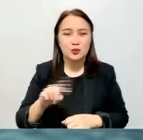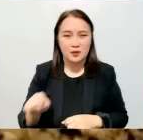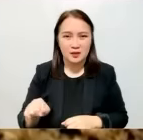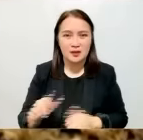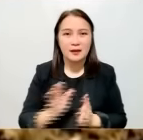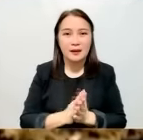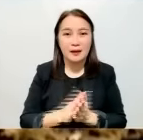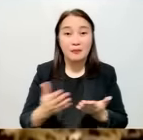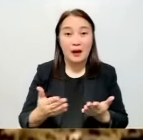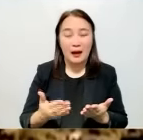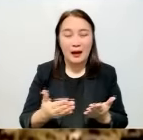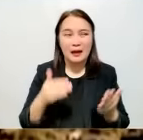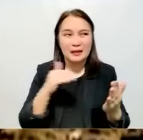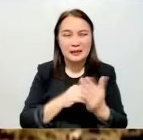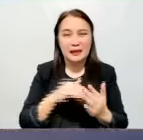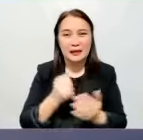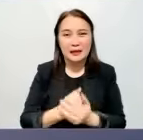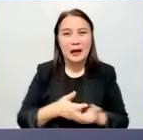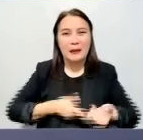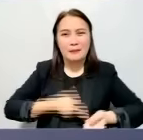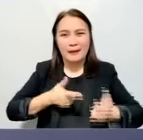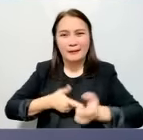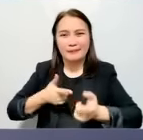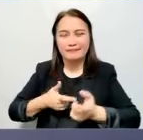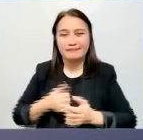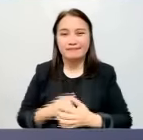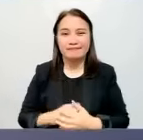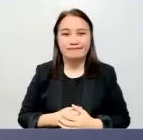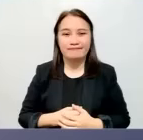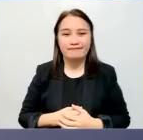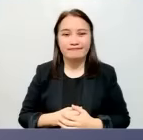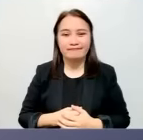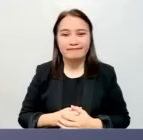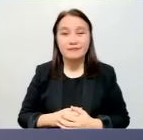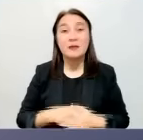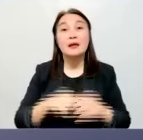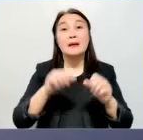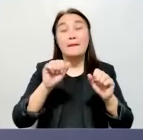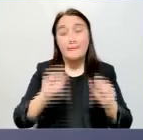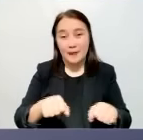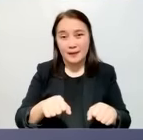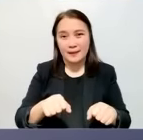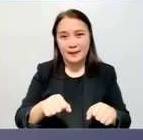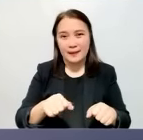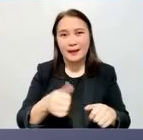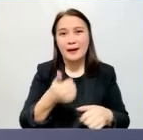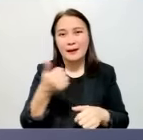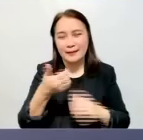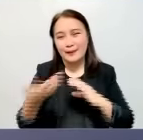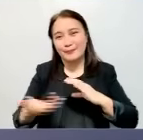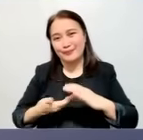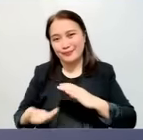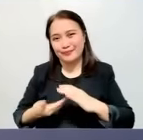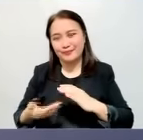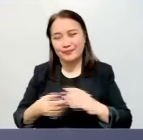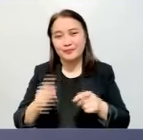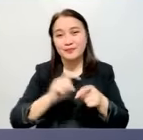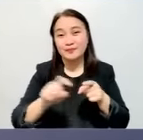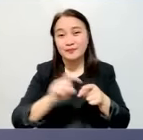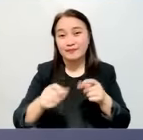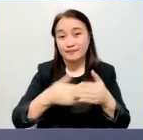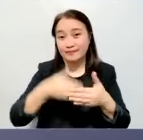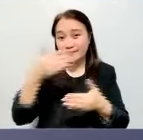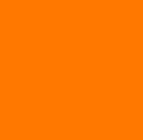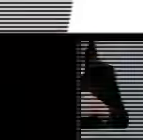at iba pang armadong grupo. Posibleng makatanggap ng refund ang mga customer ng Meralco sa susunod na buwan. Yan